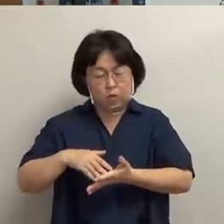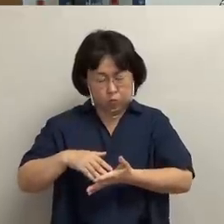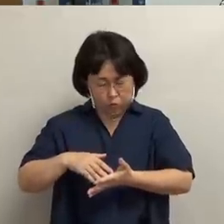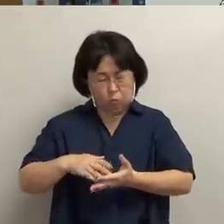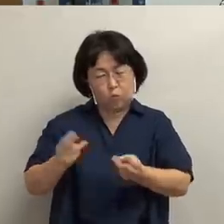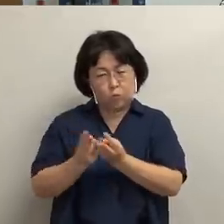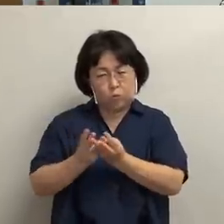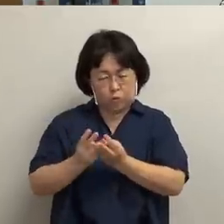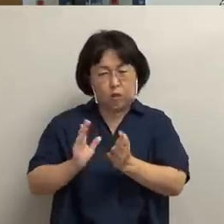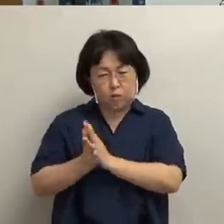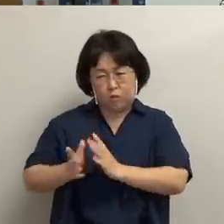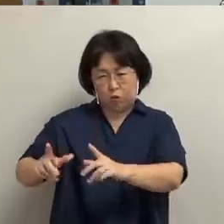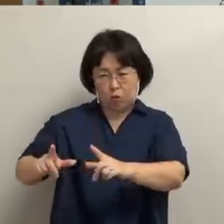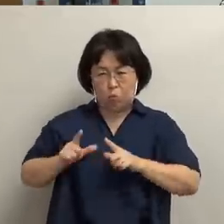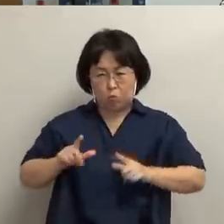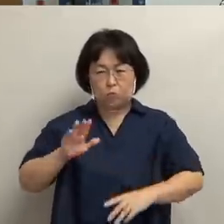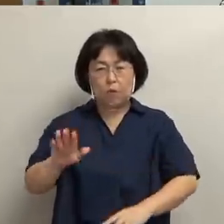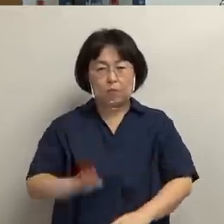ます